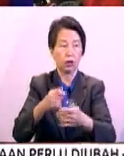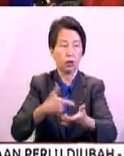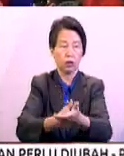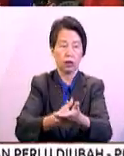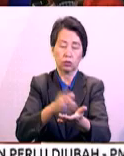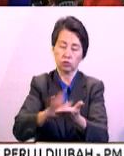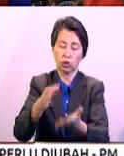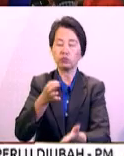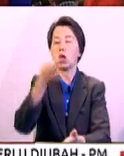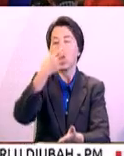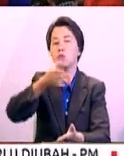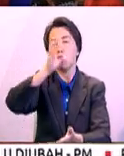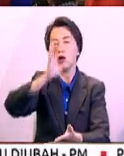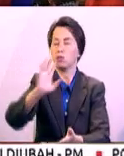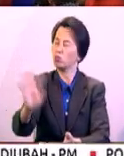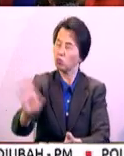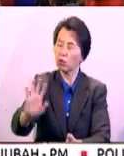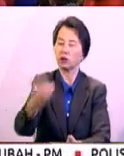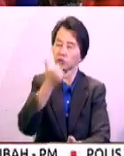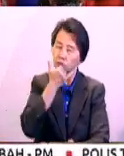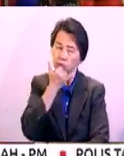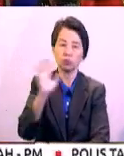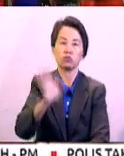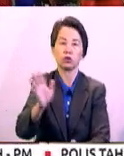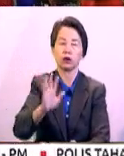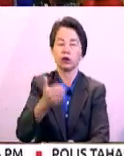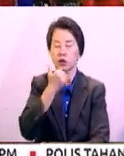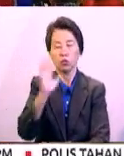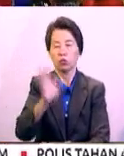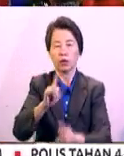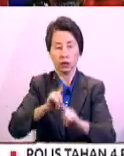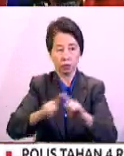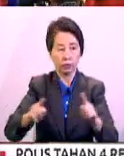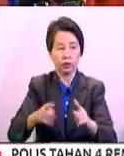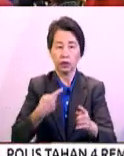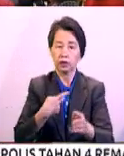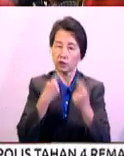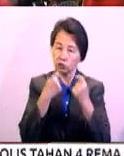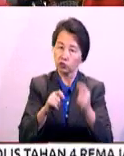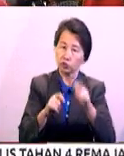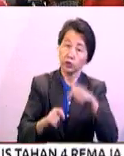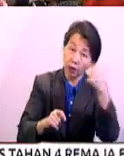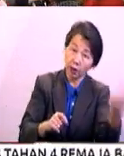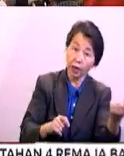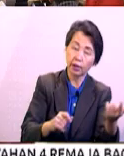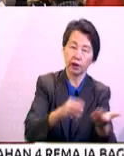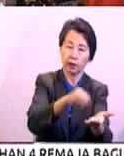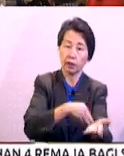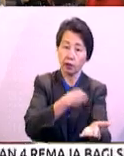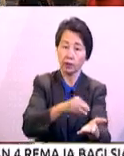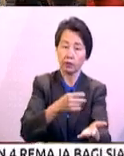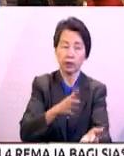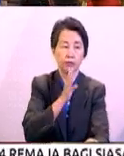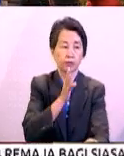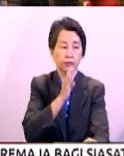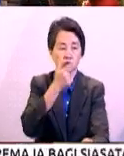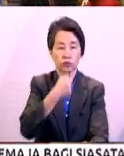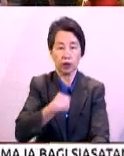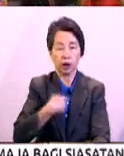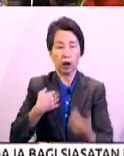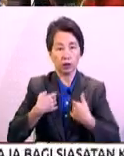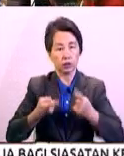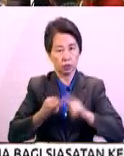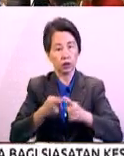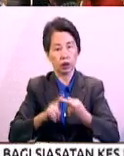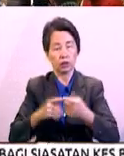makan pil. Tak boleh. Salah. Bukan salah. Maksud Awi, kita cuba yang lain dulu. Awi cakap macam gini kerana Awi ada kawan-kawan